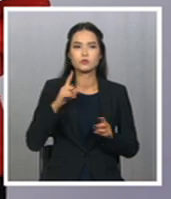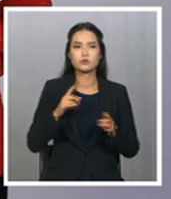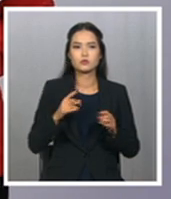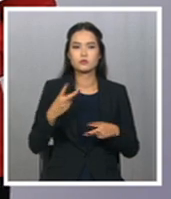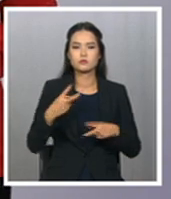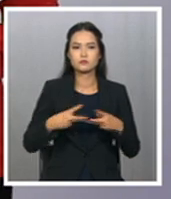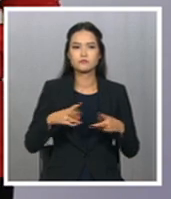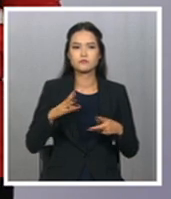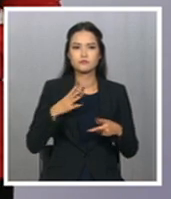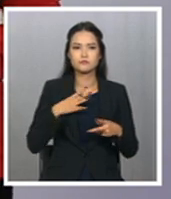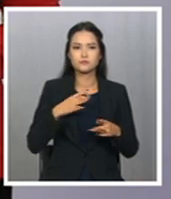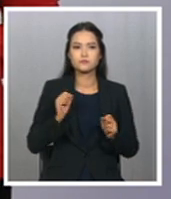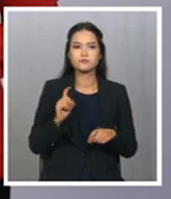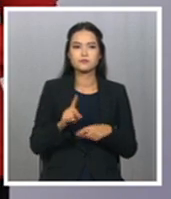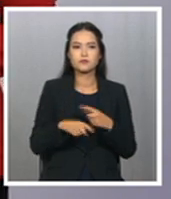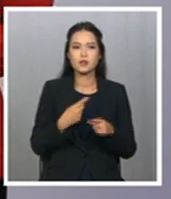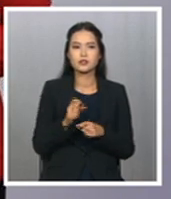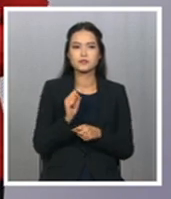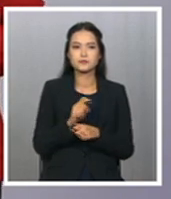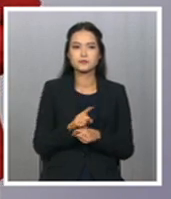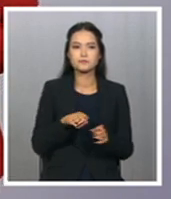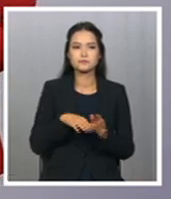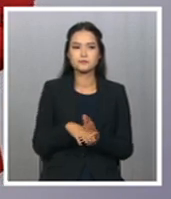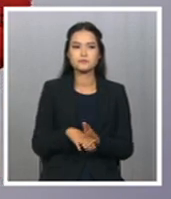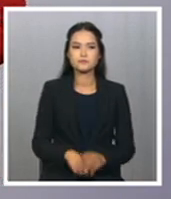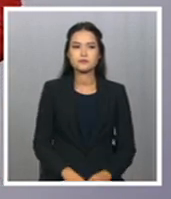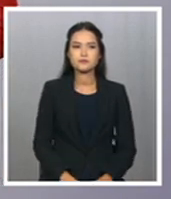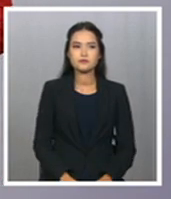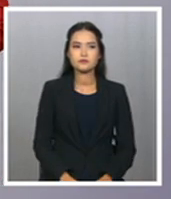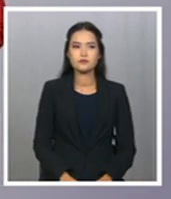Енді келесі тапсырманы